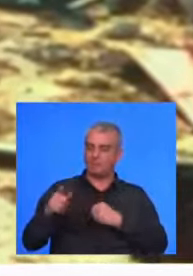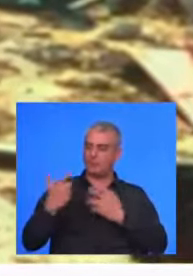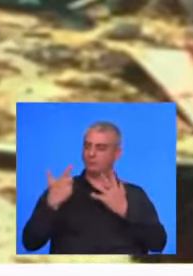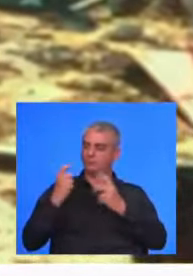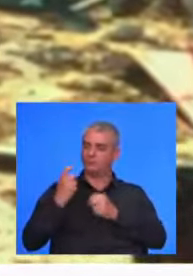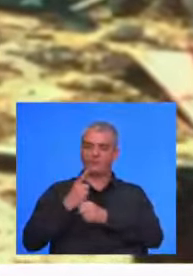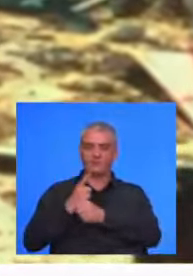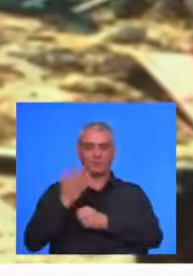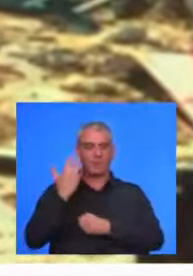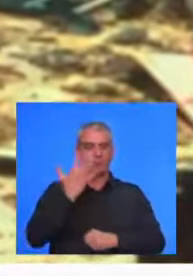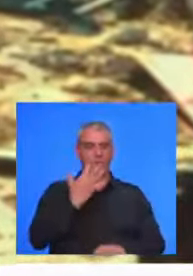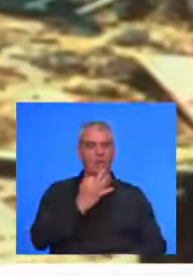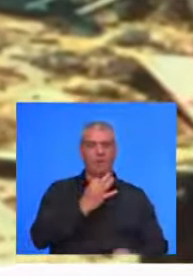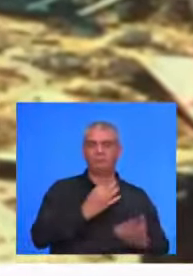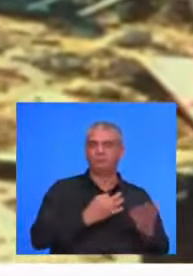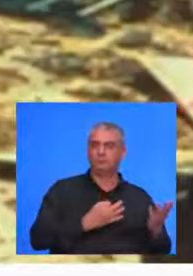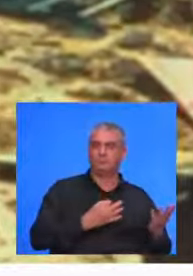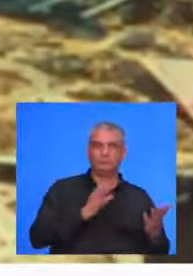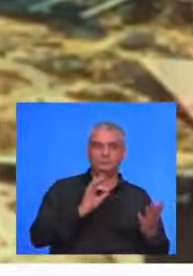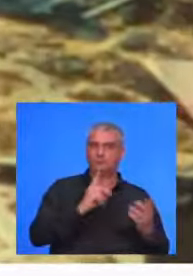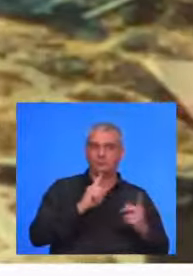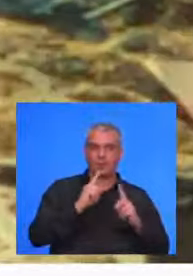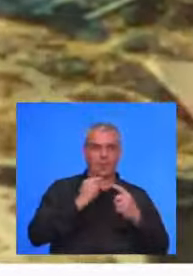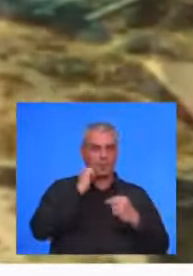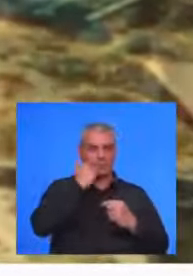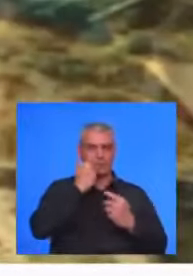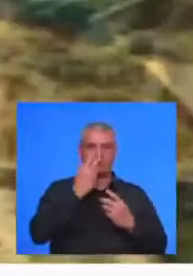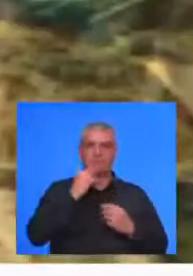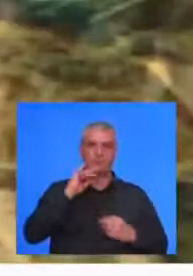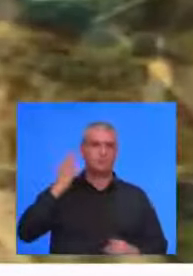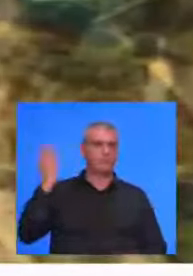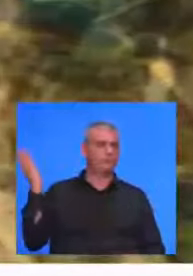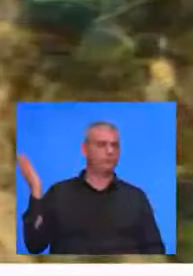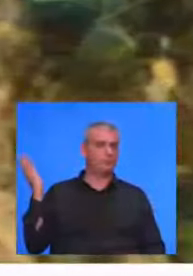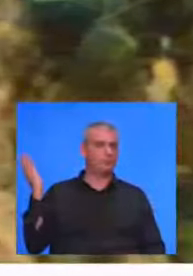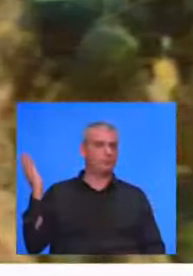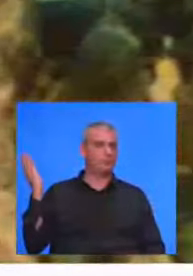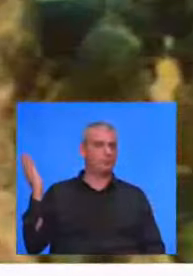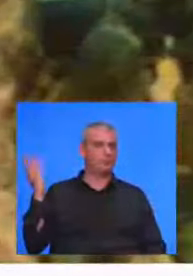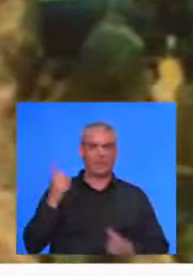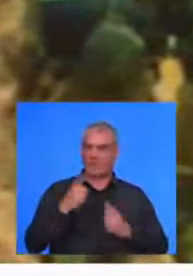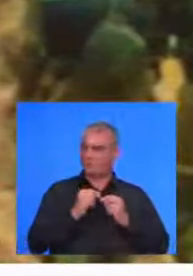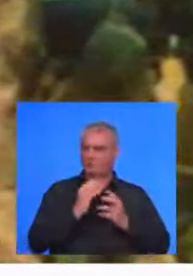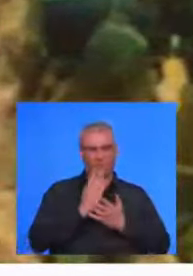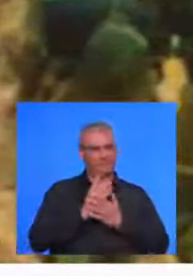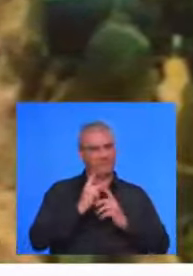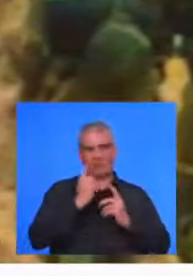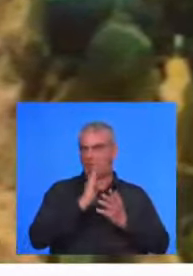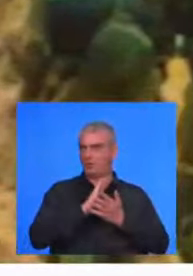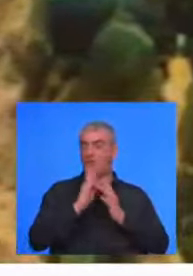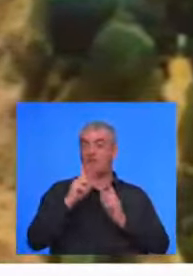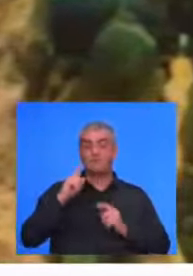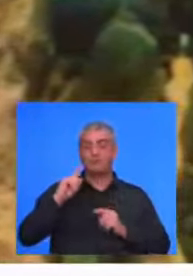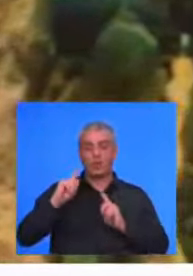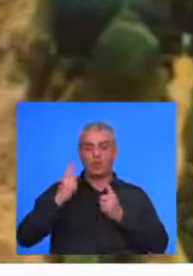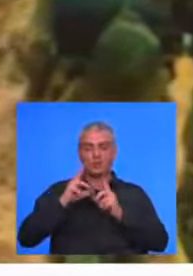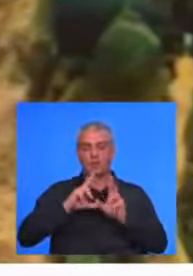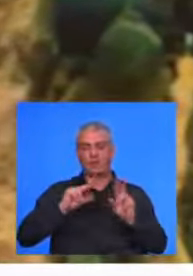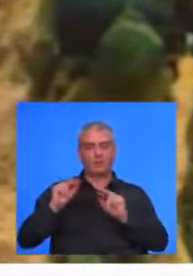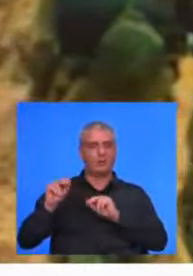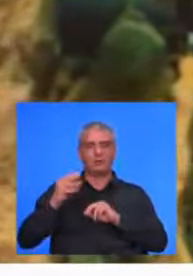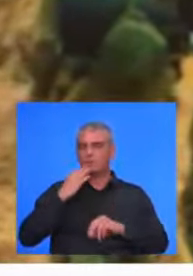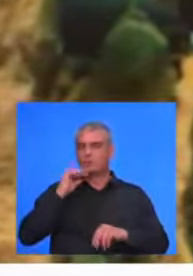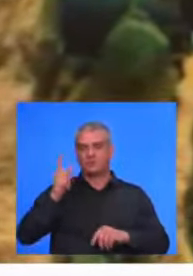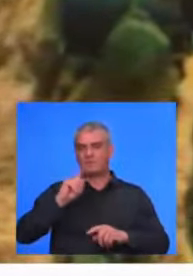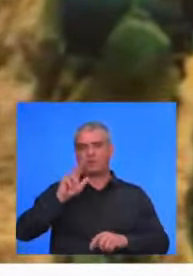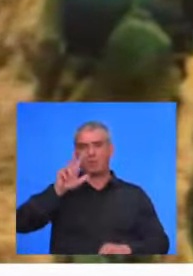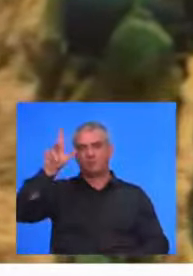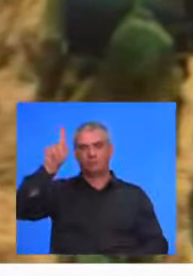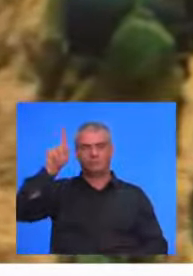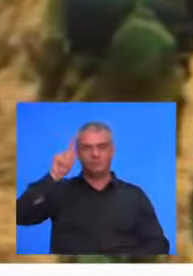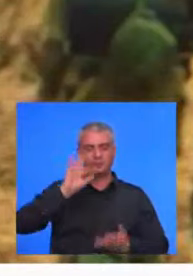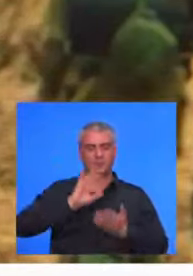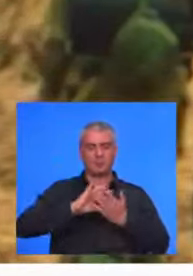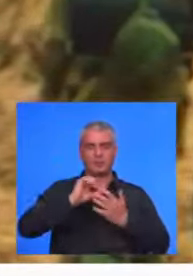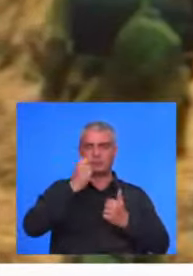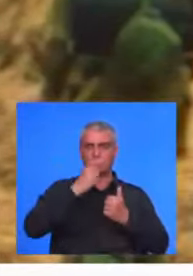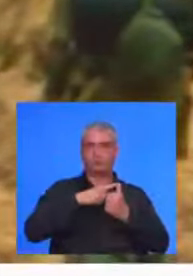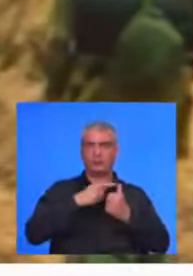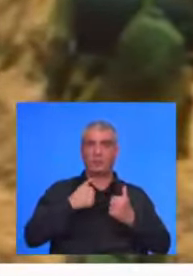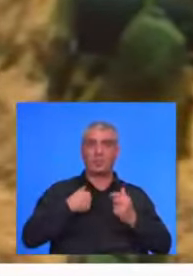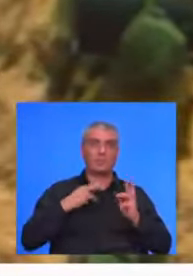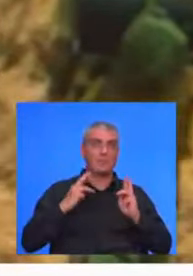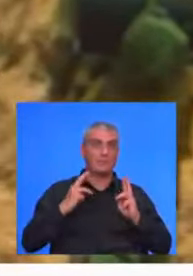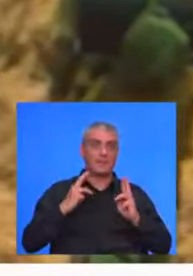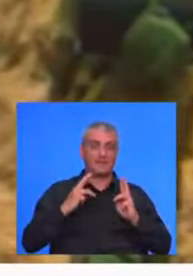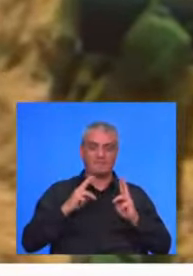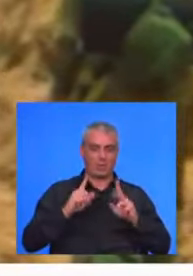היו 50 טנקים? כדי שזה לא יקרה מחר ביהודה ושומרון. בעזה זה כבר לא יקרה, לא יקרה ביהודה ושומרון, וגם לא בצפון. זה נקודה ראשונה. אני מאוד מקווה שלא